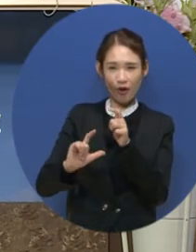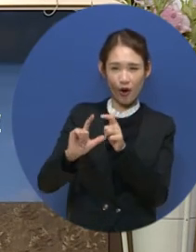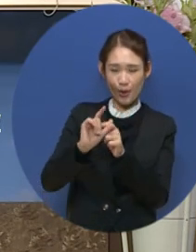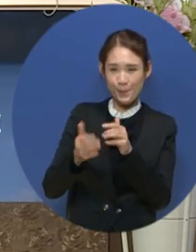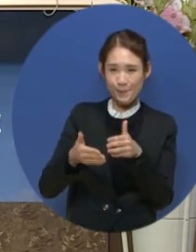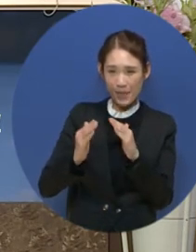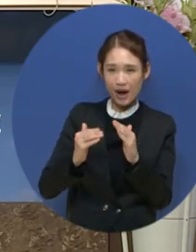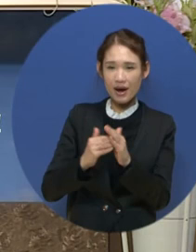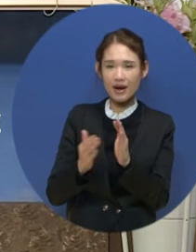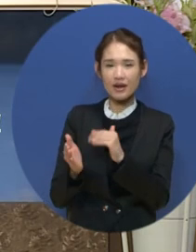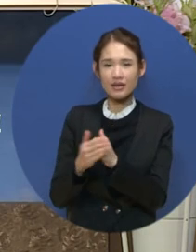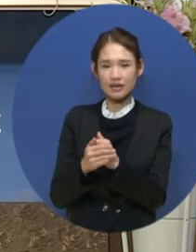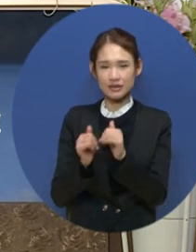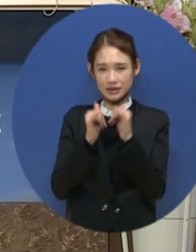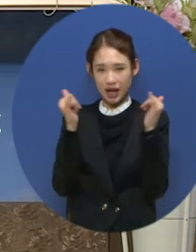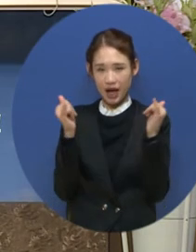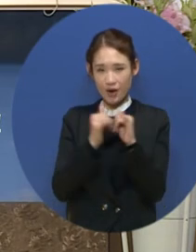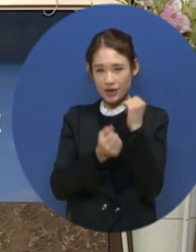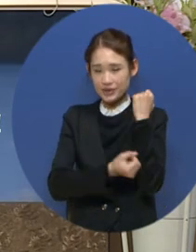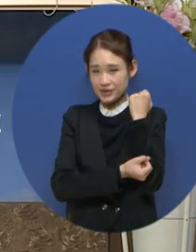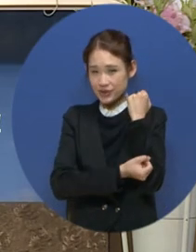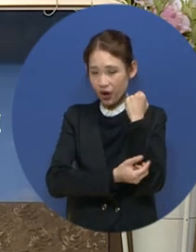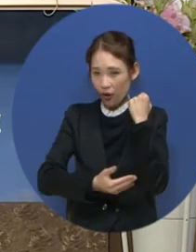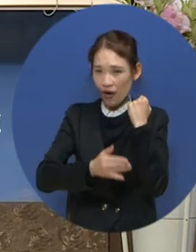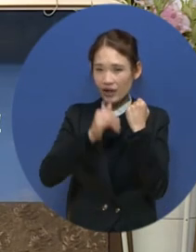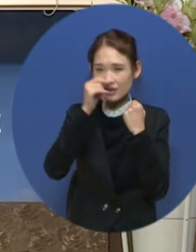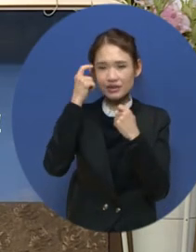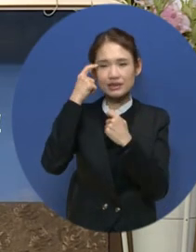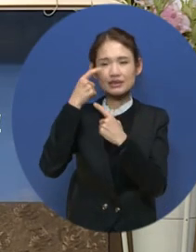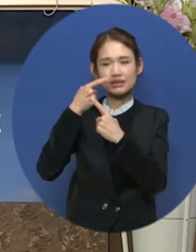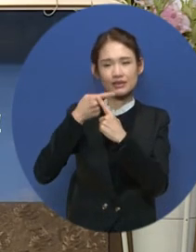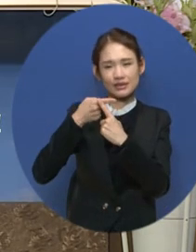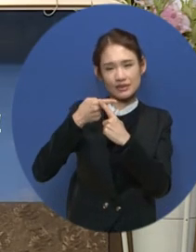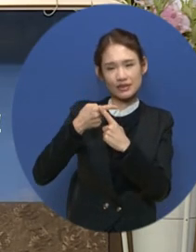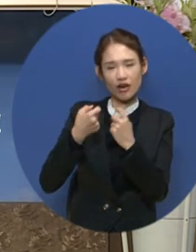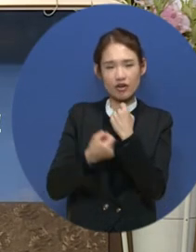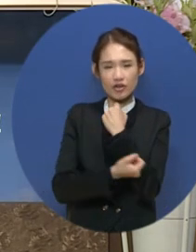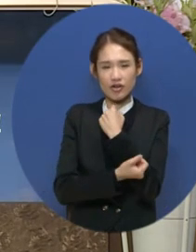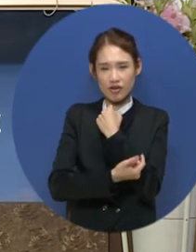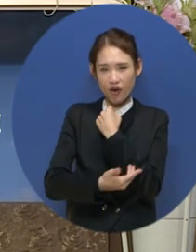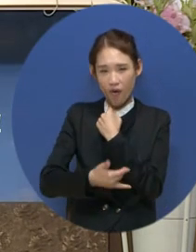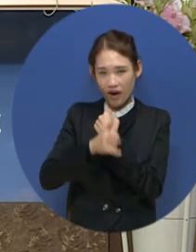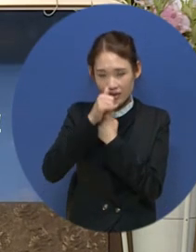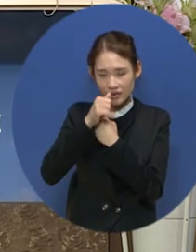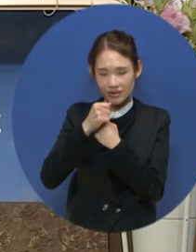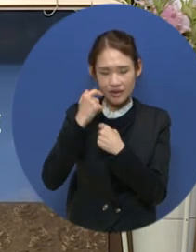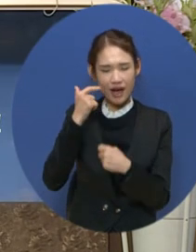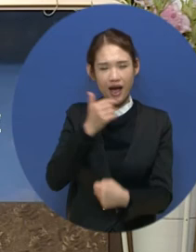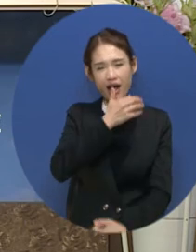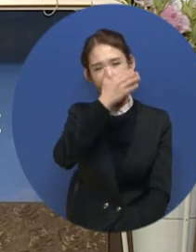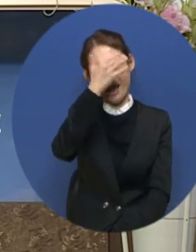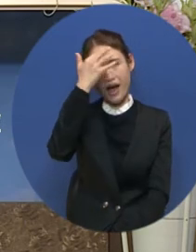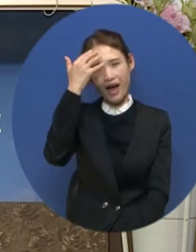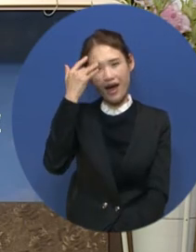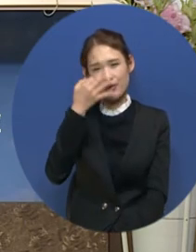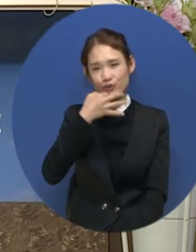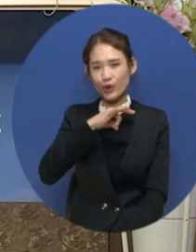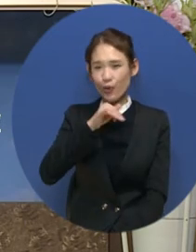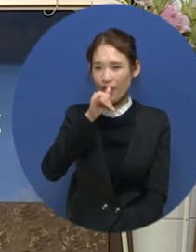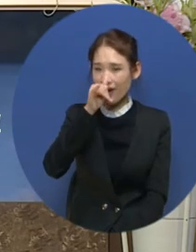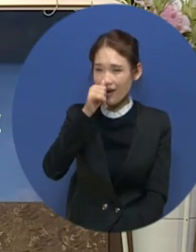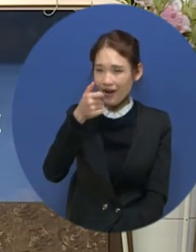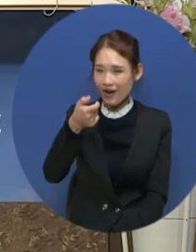이런 사회적으로 까지 영양 해 이제 미치는 그런 또 긍정적인 또 아름다운 그런 효과를